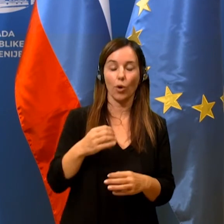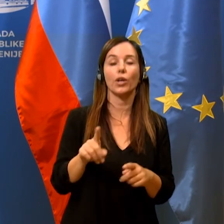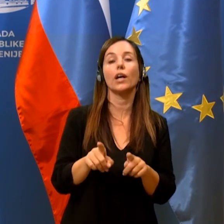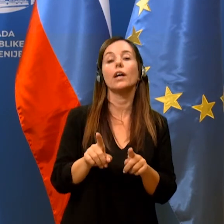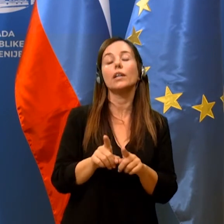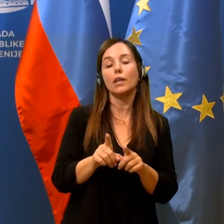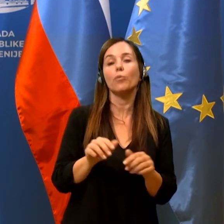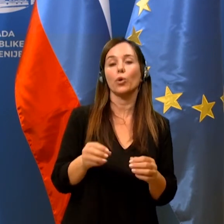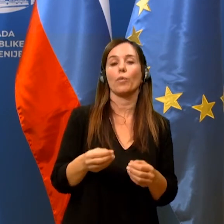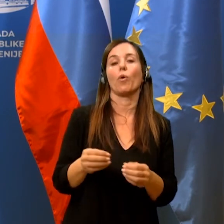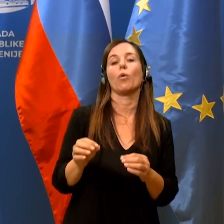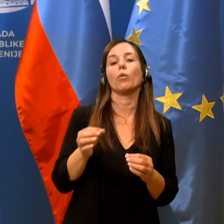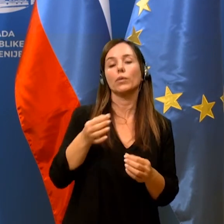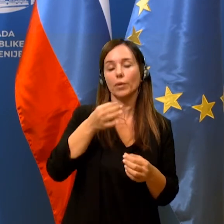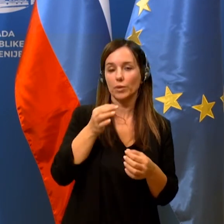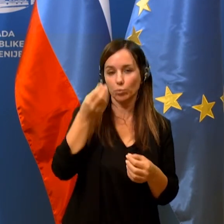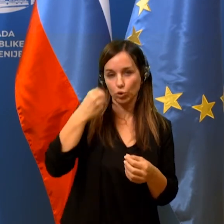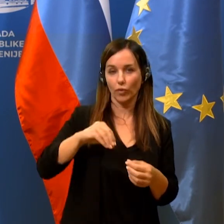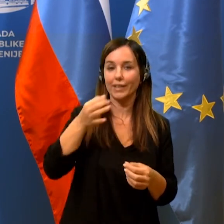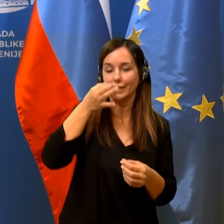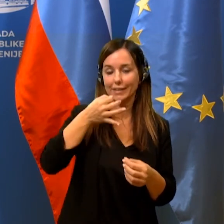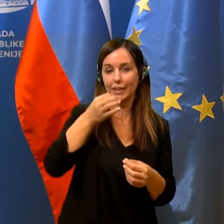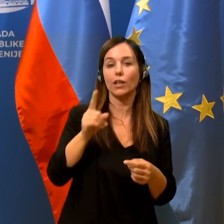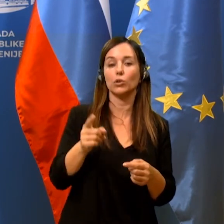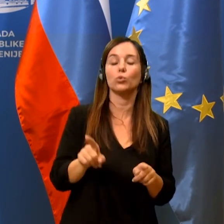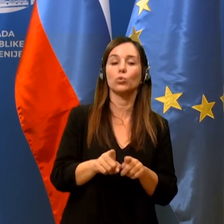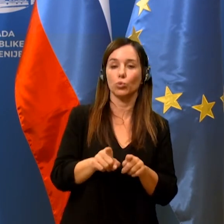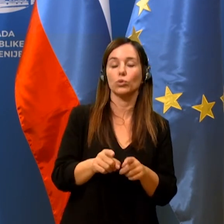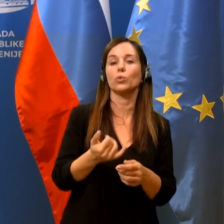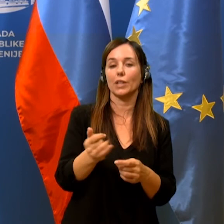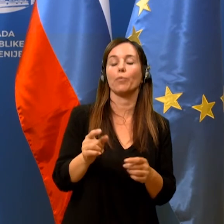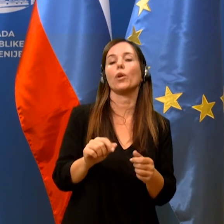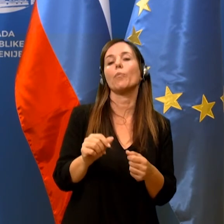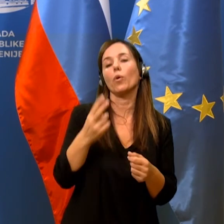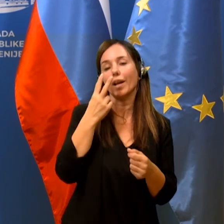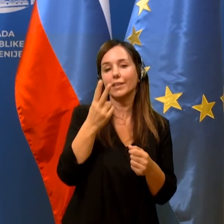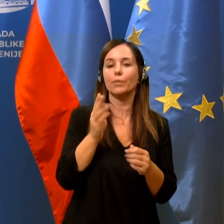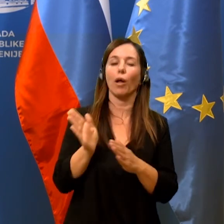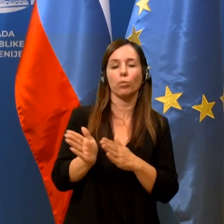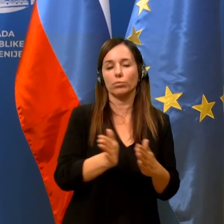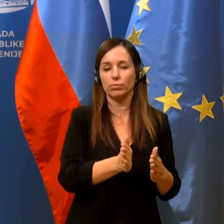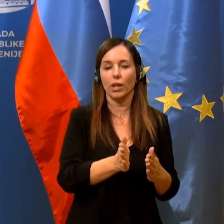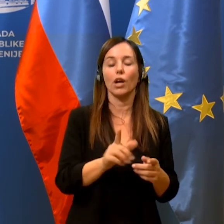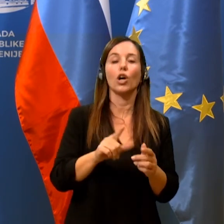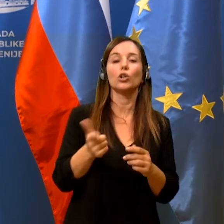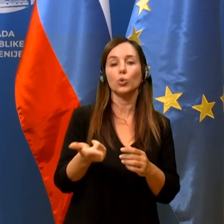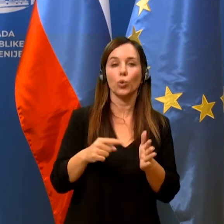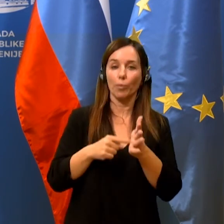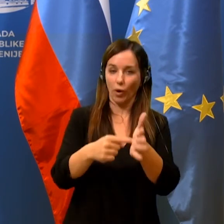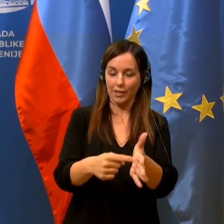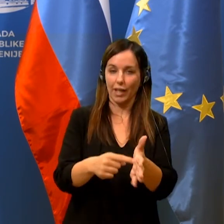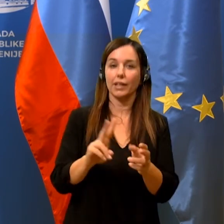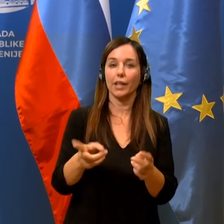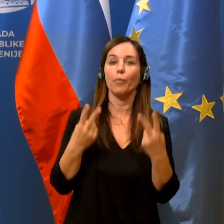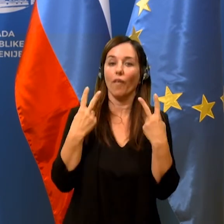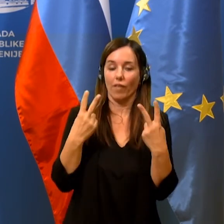zato moramo vsa spoznanja jemati tudi z vso potrebno rezervo. Drugi indikator, ki je v tem trenutku bolj pomemben in